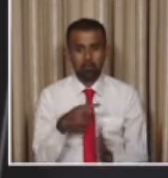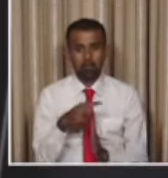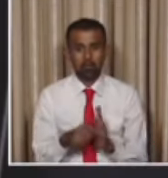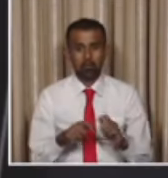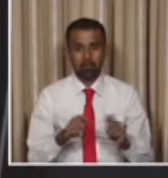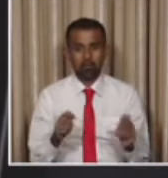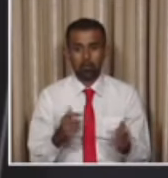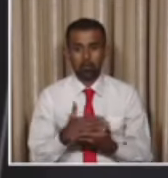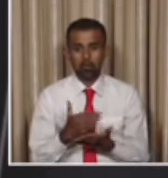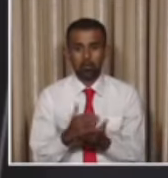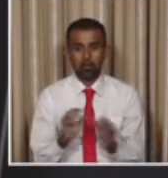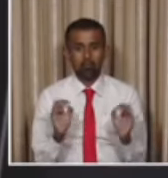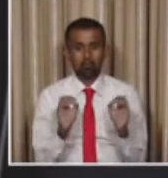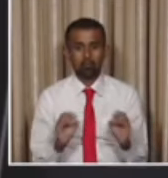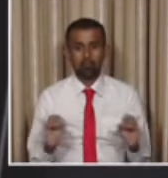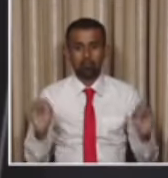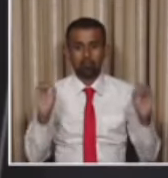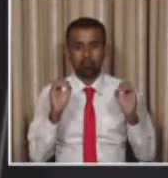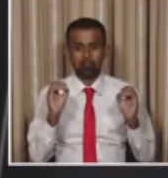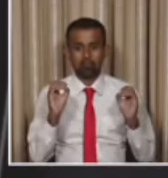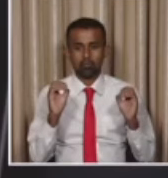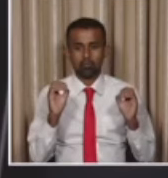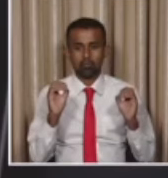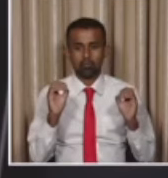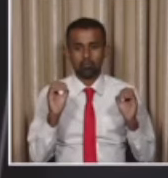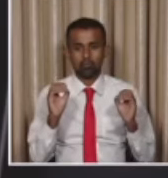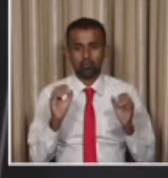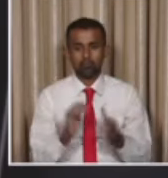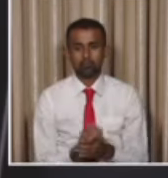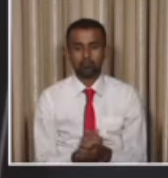නැතුව බෙදන්න නැතුව. ඔව්.